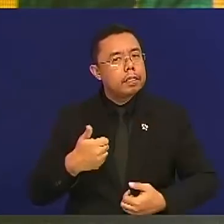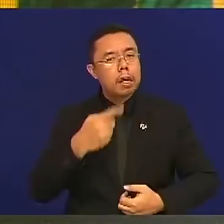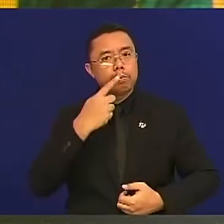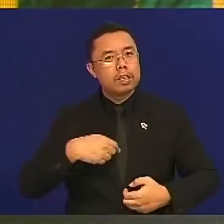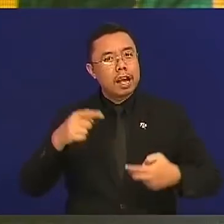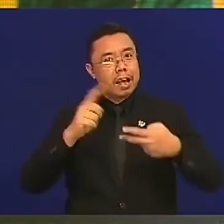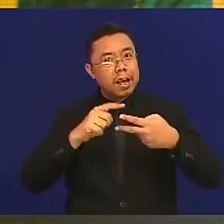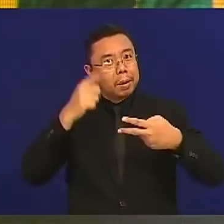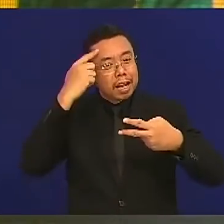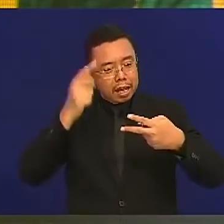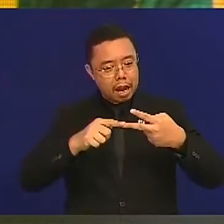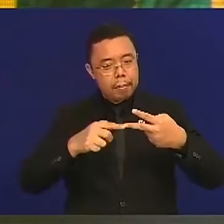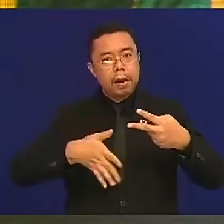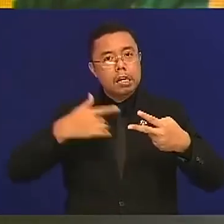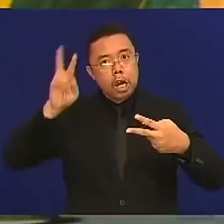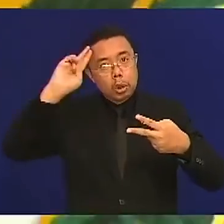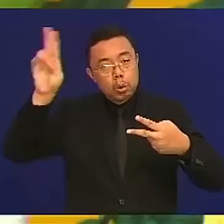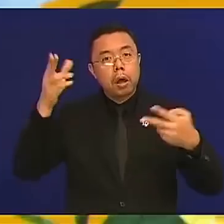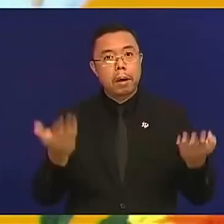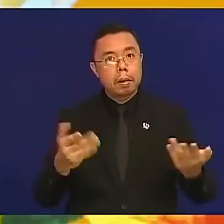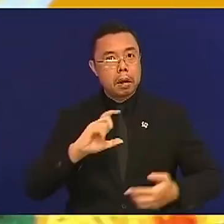memiliki pikiran perasaan Tuhan?